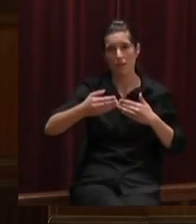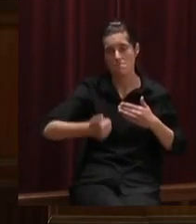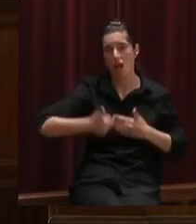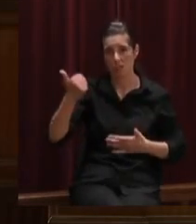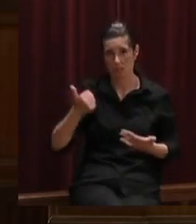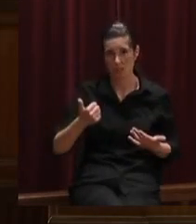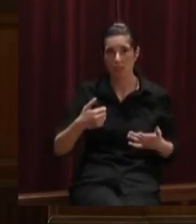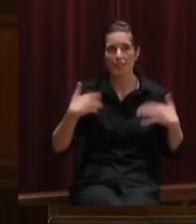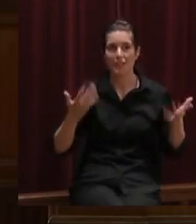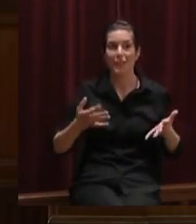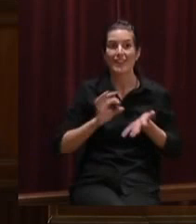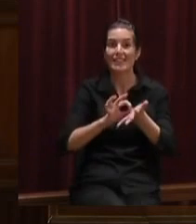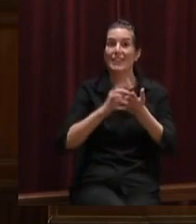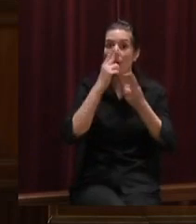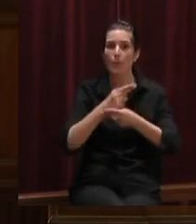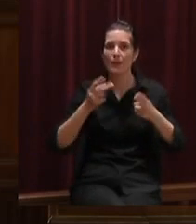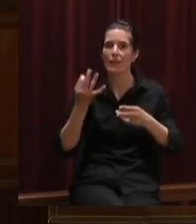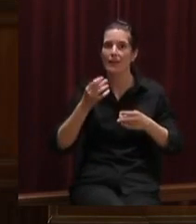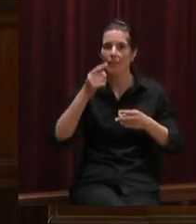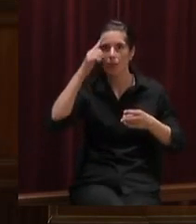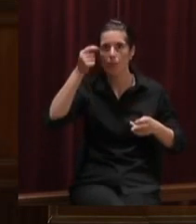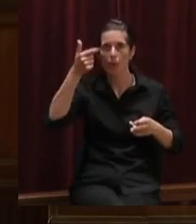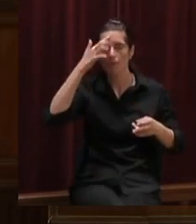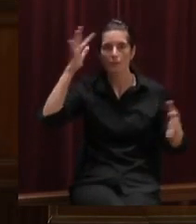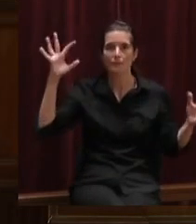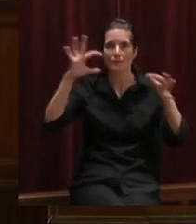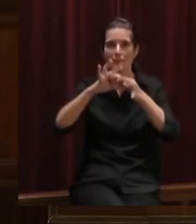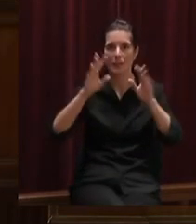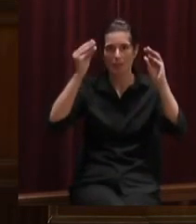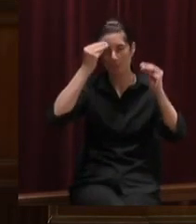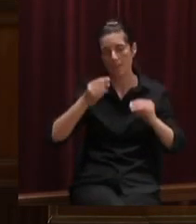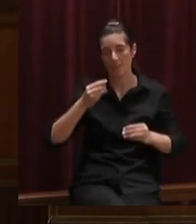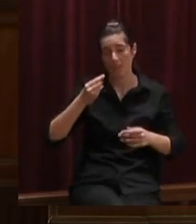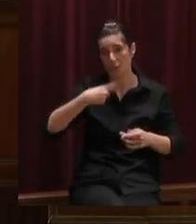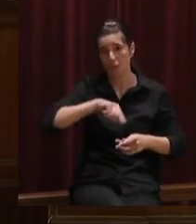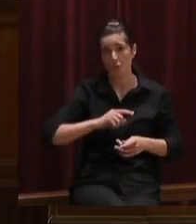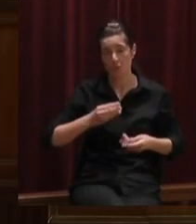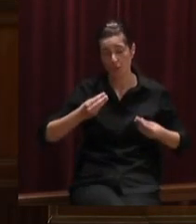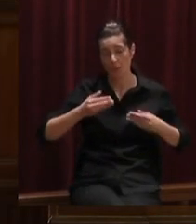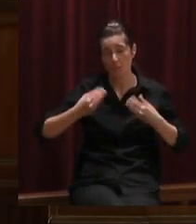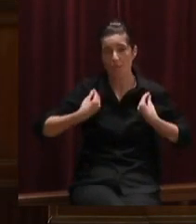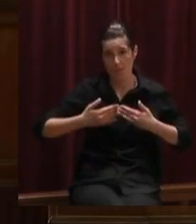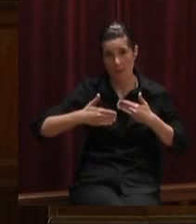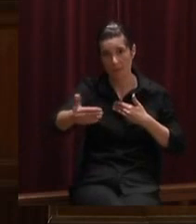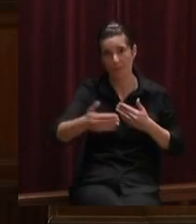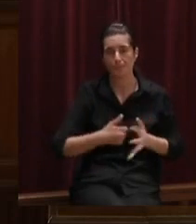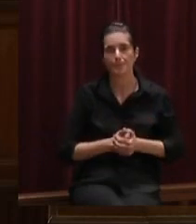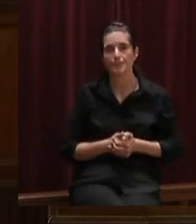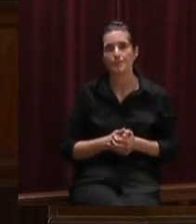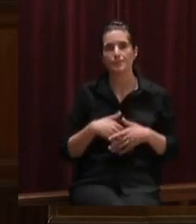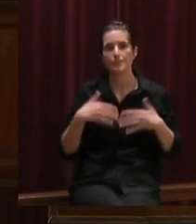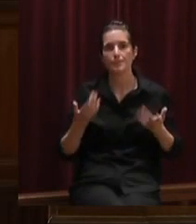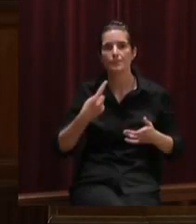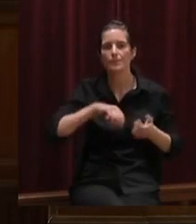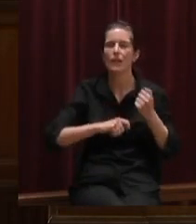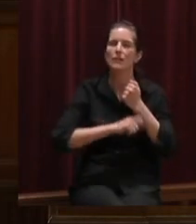aquest objectiu i fer-ho amb una forma financerament sostenible. Per això hem iniciat una estratègia per afrontar la